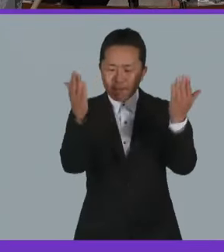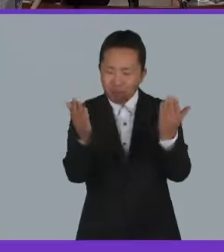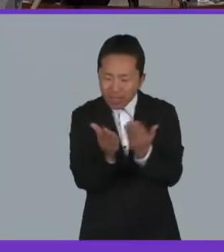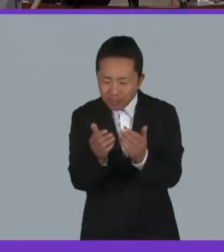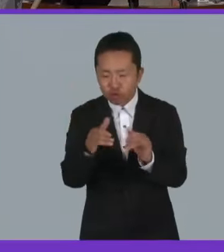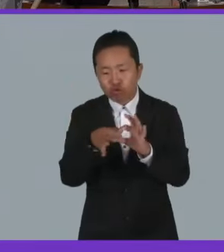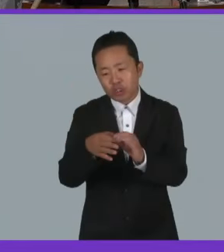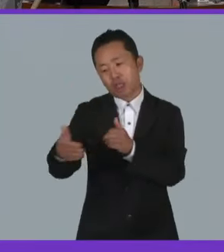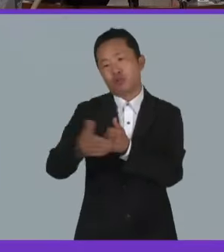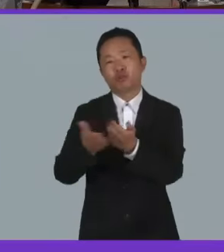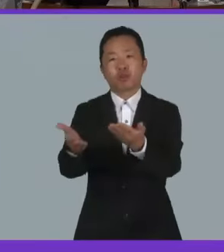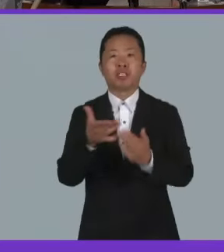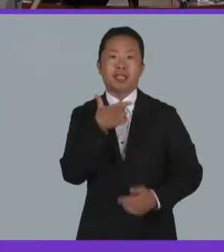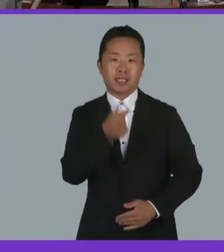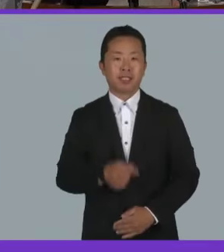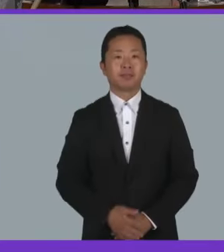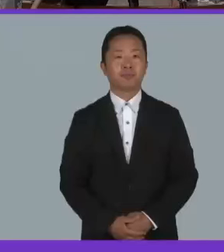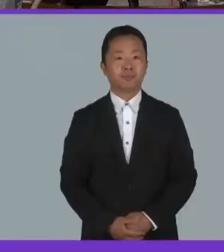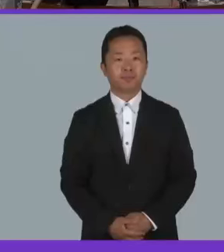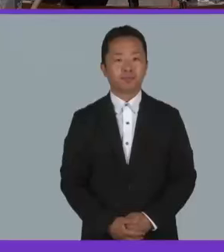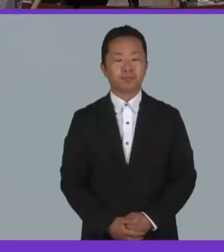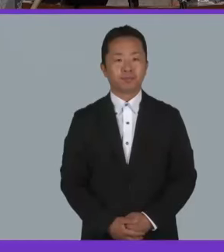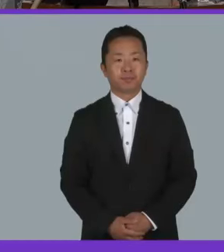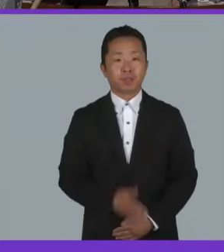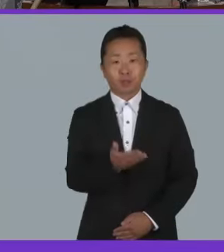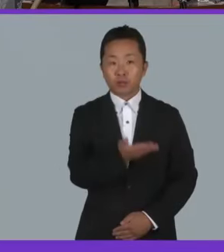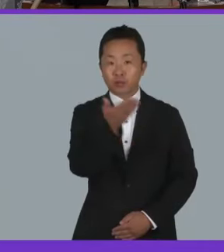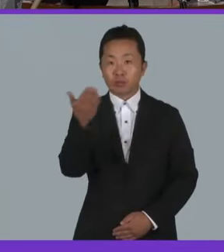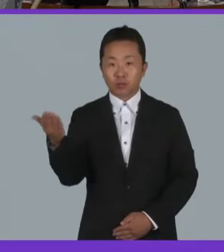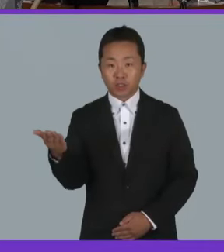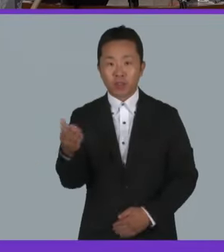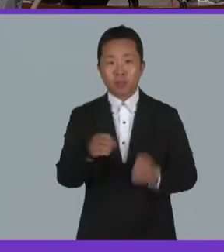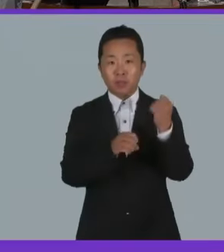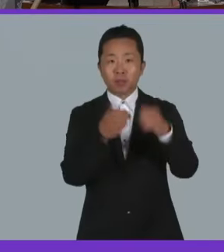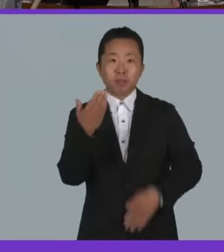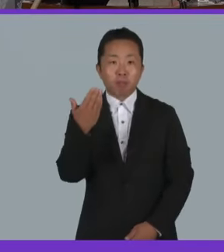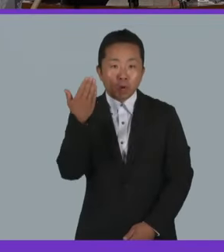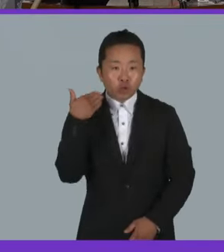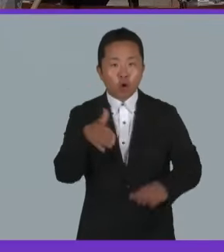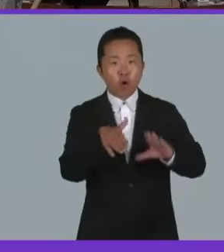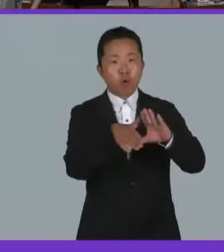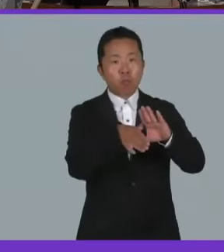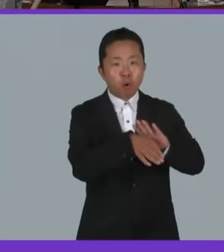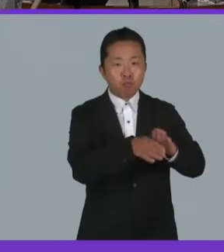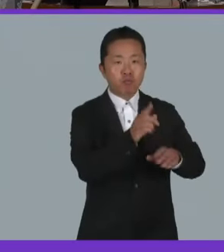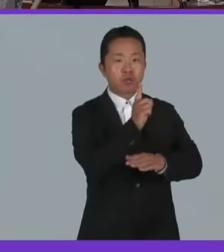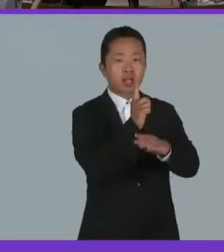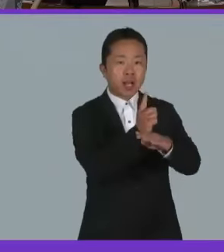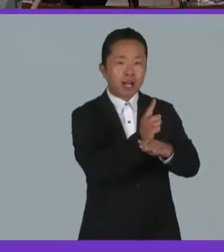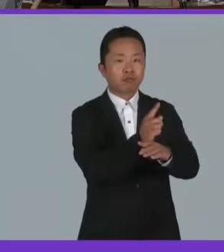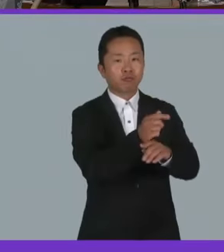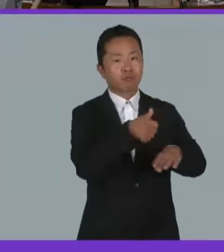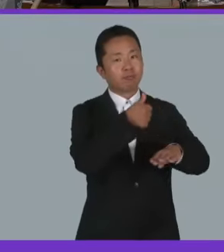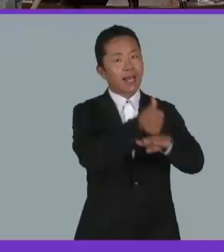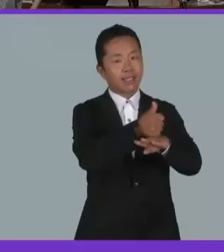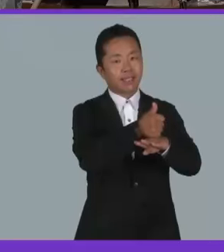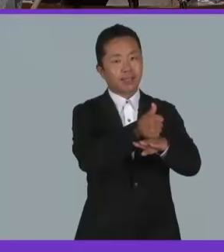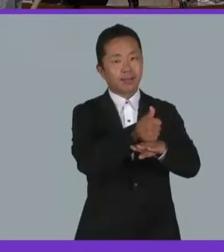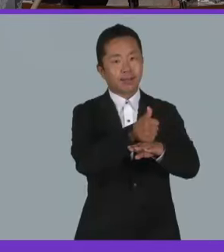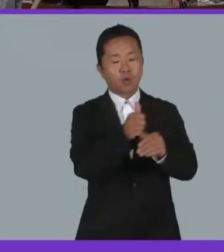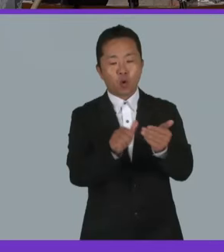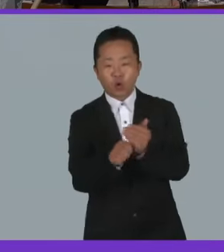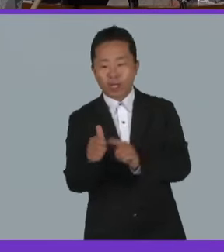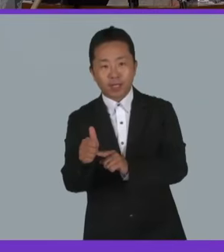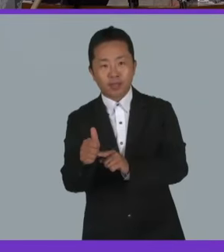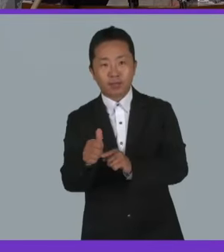言をいただきたいと考えております。その次、元文部科学大臣補佐官の鈴木寛様